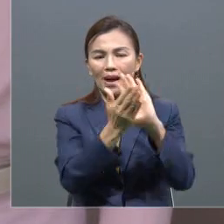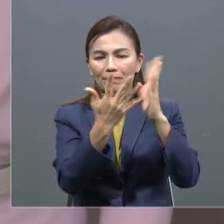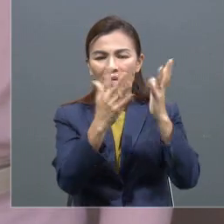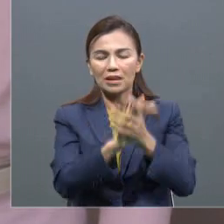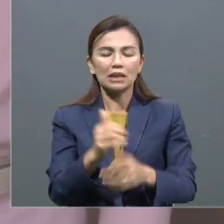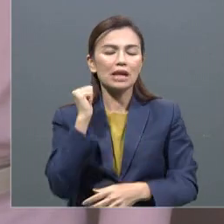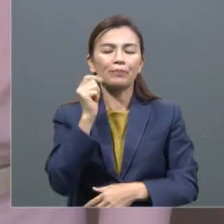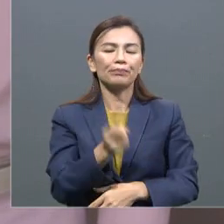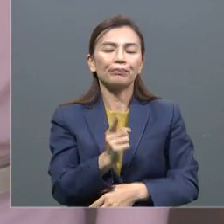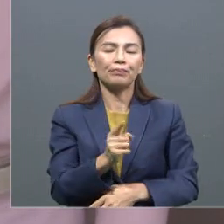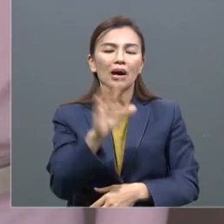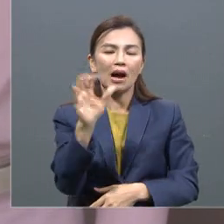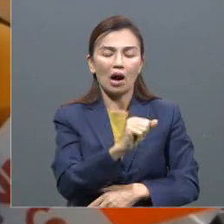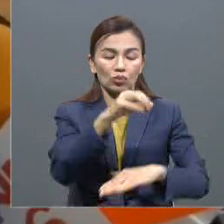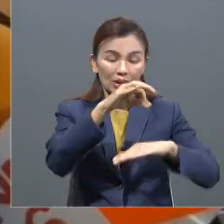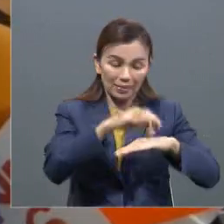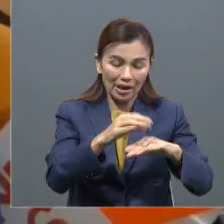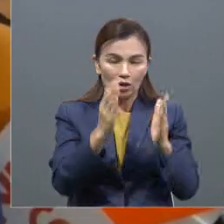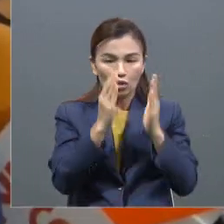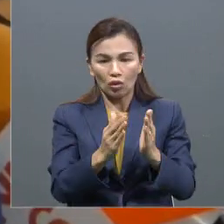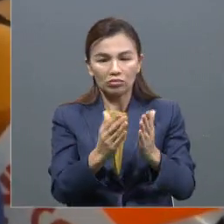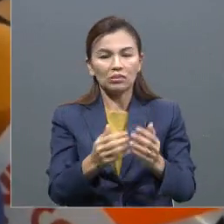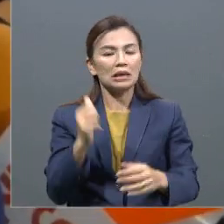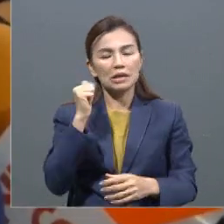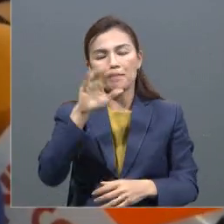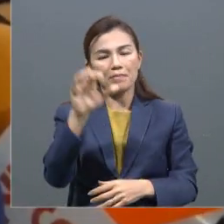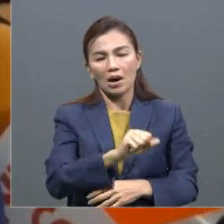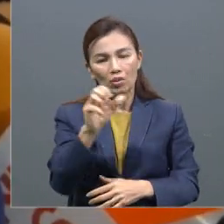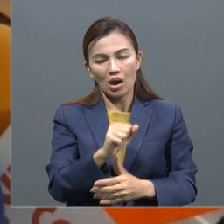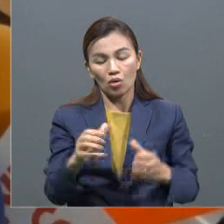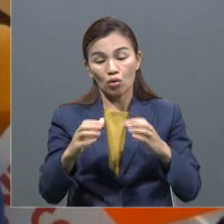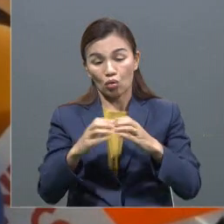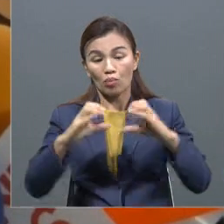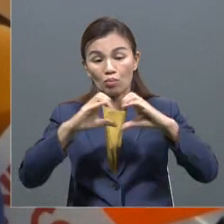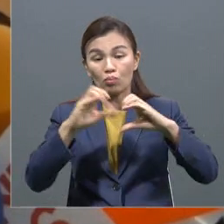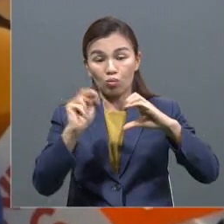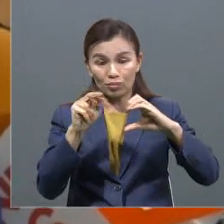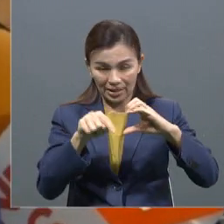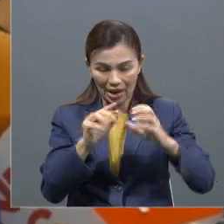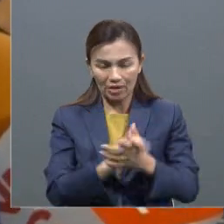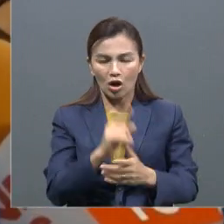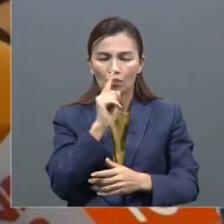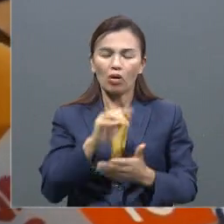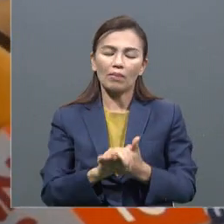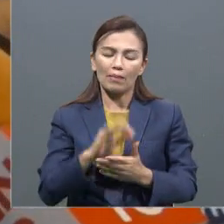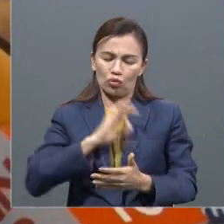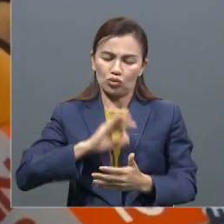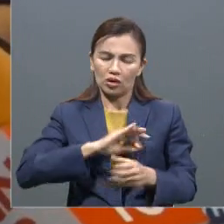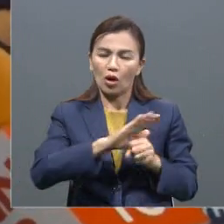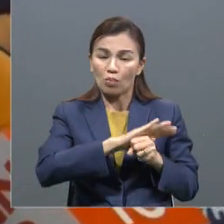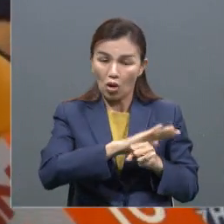ลี่ยนไม่ว่าจะเป็นบุคคลหรือตำแหน่งต่างๆเรียกว่าตอนนี้พรรคภูมิใจไทยพอใจใน4กระทรวงที่ดูแลอยู่และ